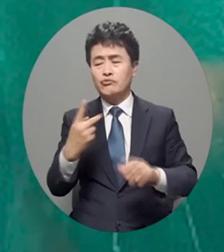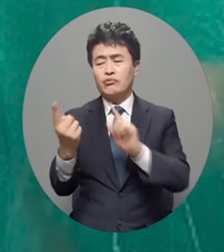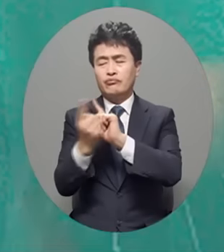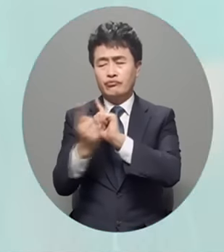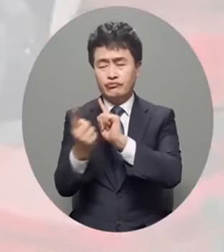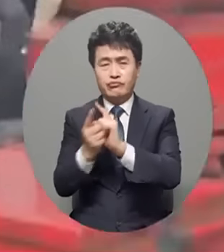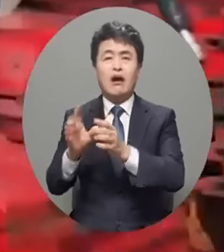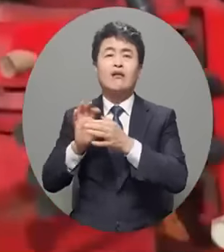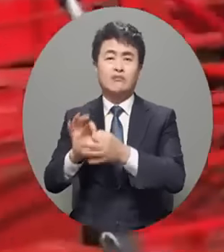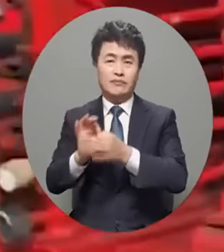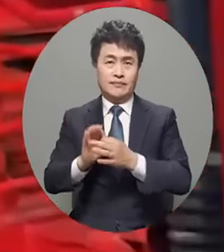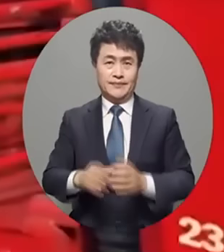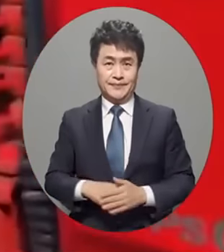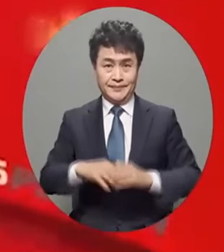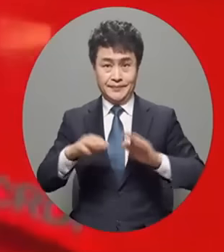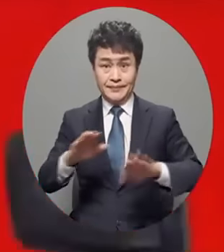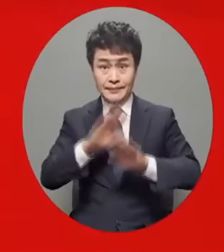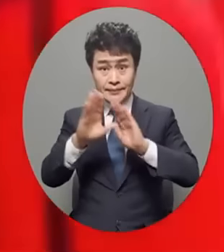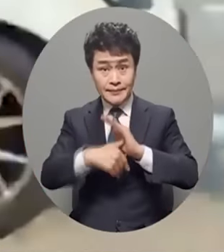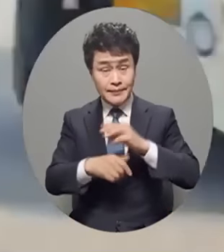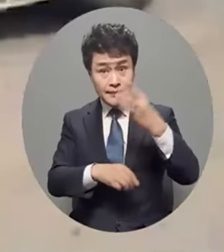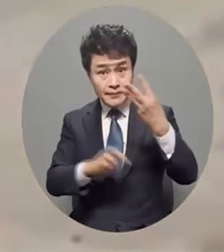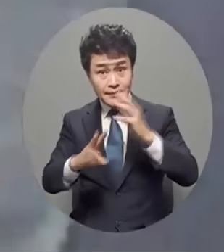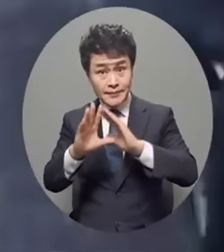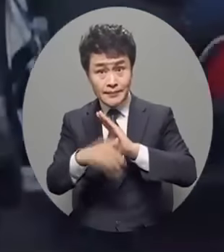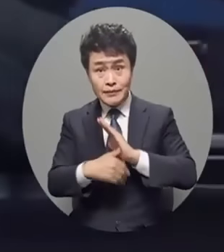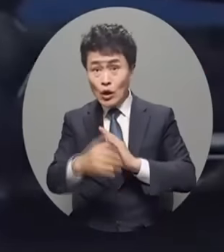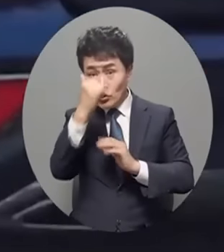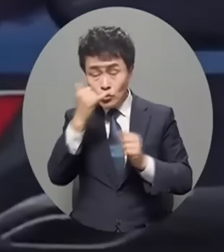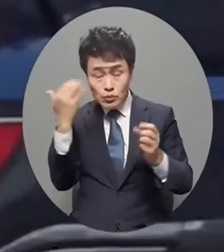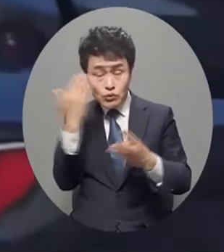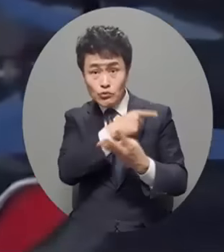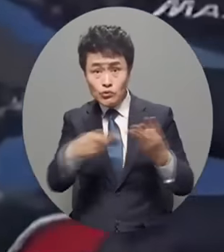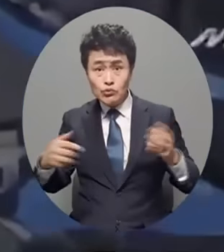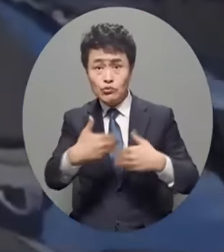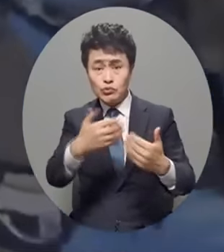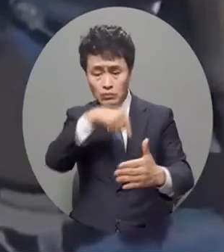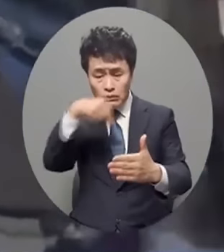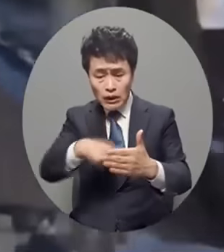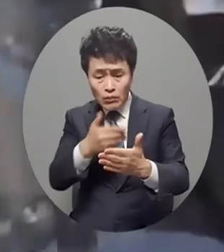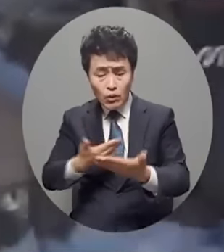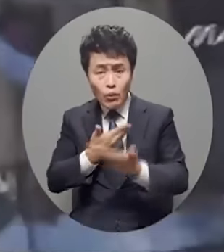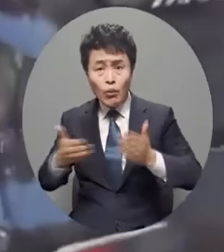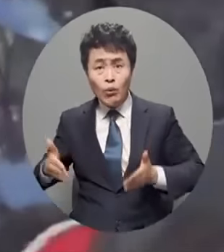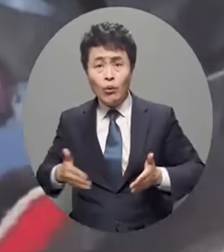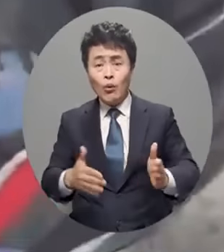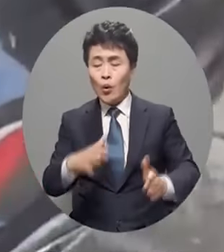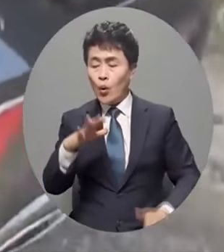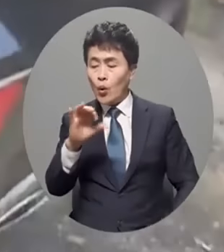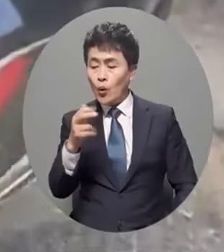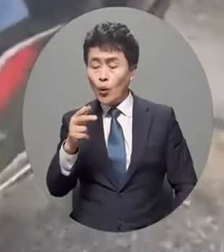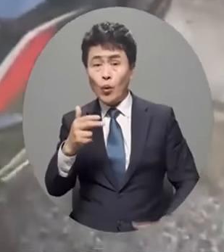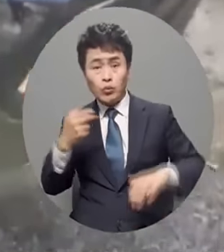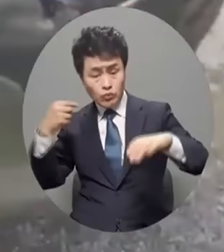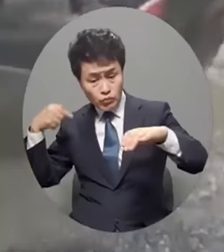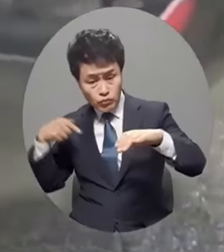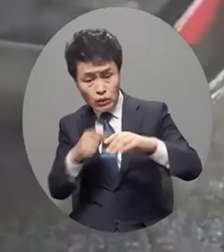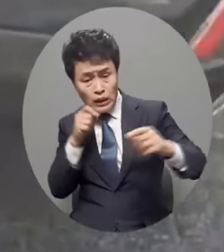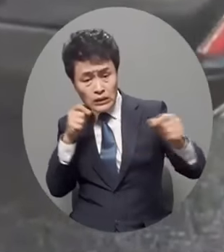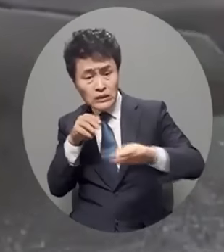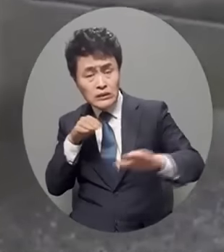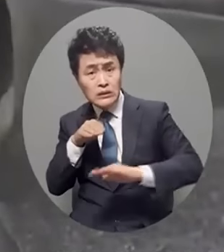알려졌습니다. 오늘 낮 3시 반쯤엔 충북 충주시 중부 내륙고속도로 용전 터널 인근에 달리던 승용차 한